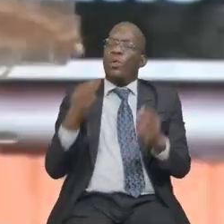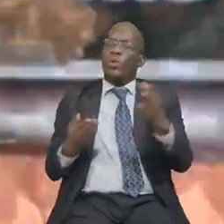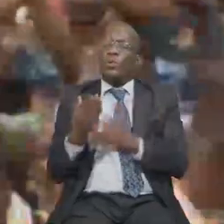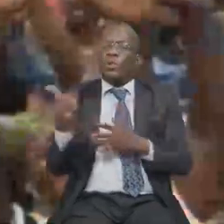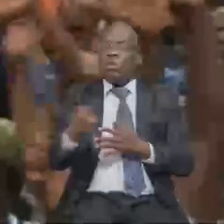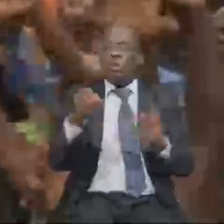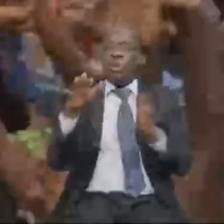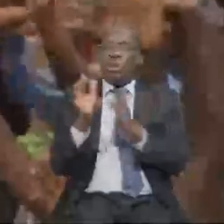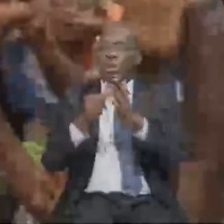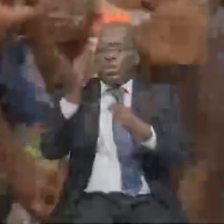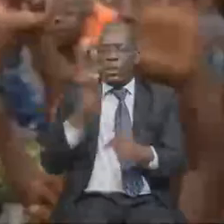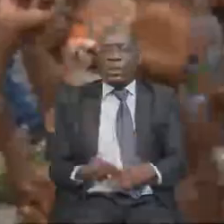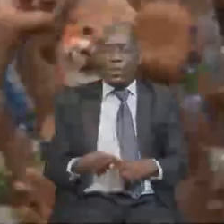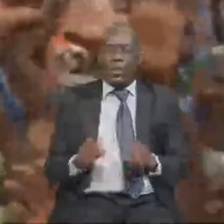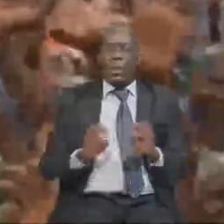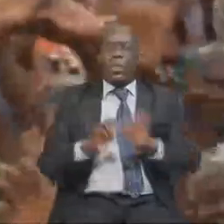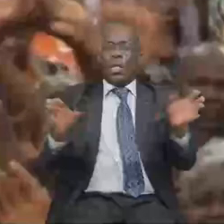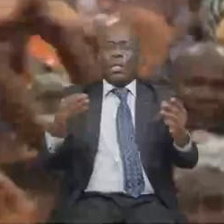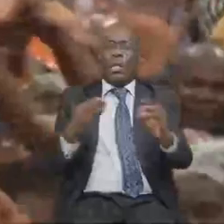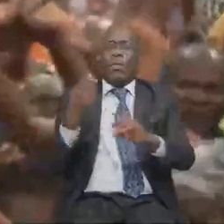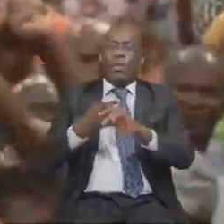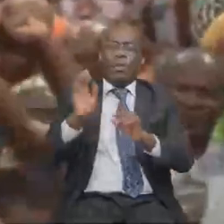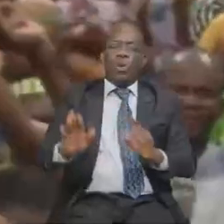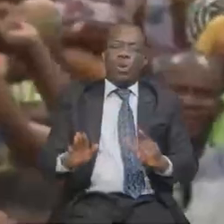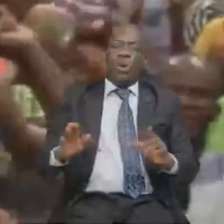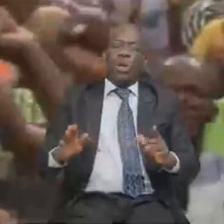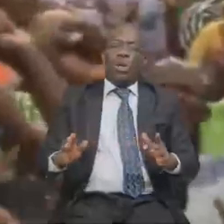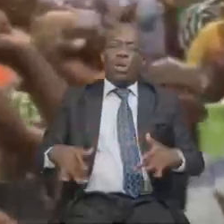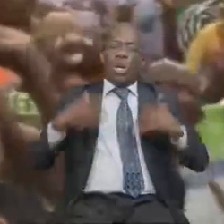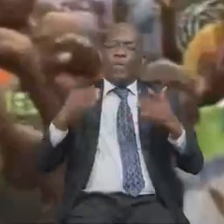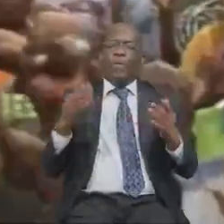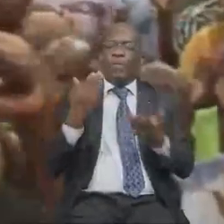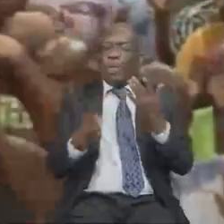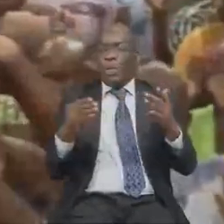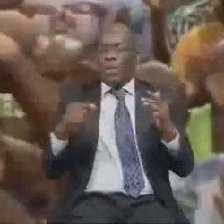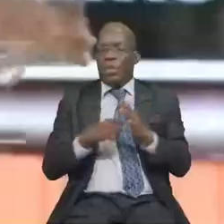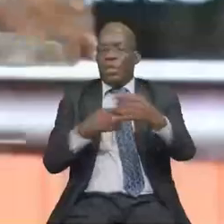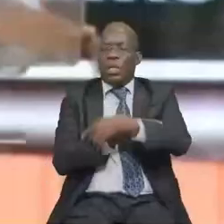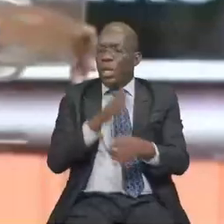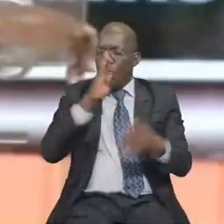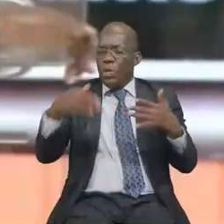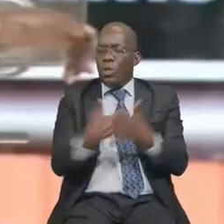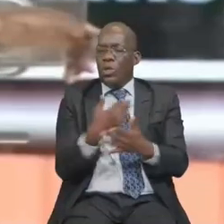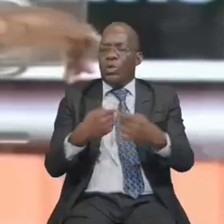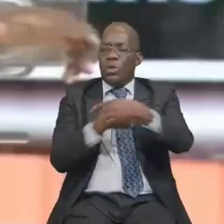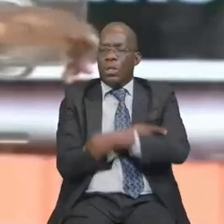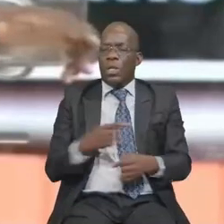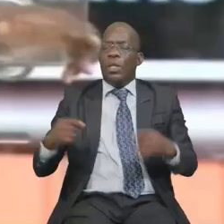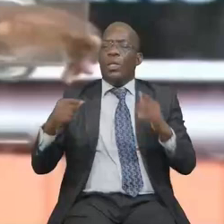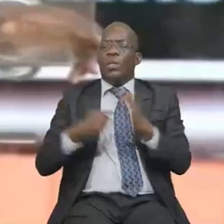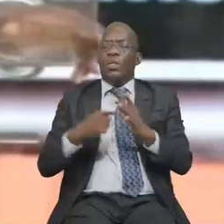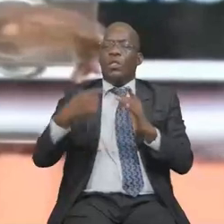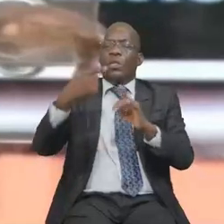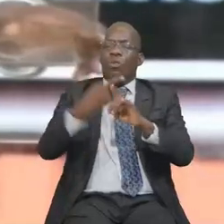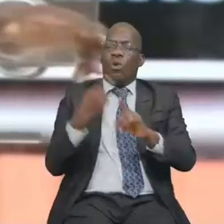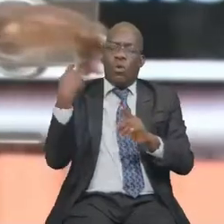Jésus. Que ce jour soit pour toi un nouveau jour. Que ce mois soit un nouveau mois. Cette année soit une